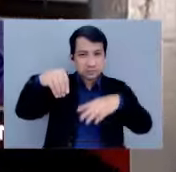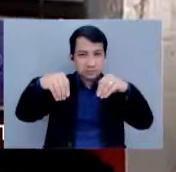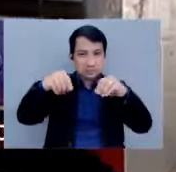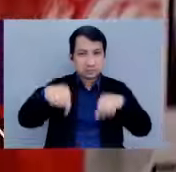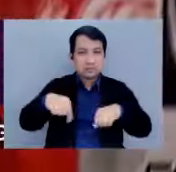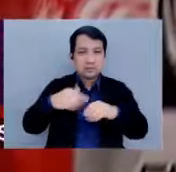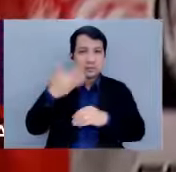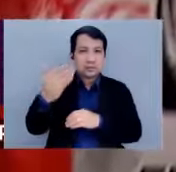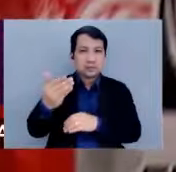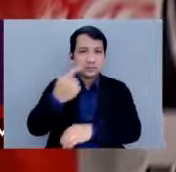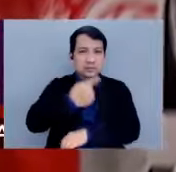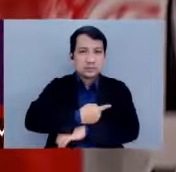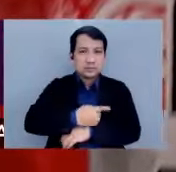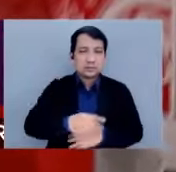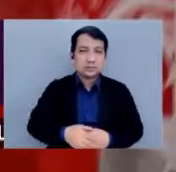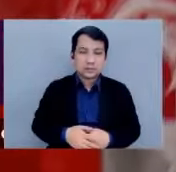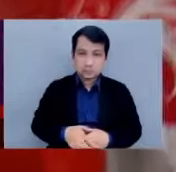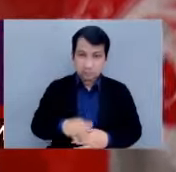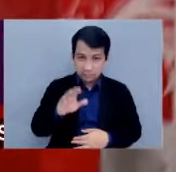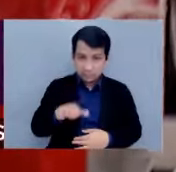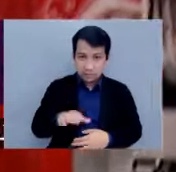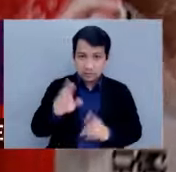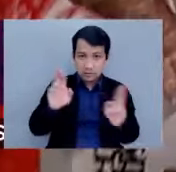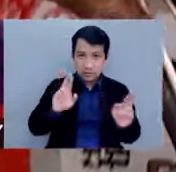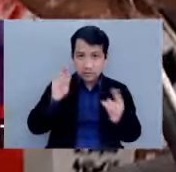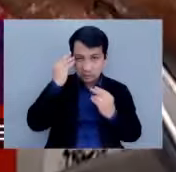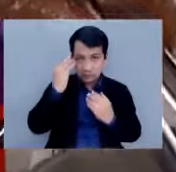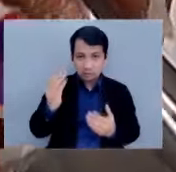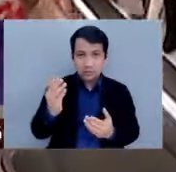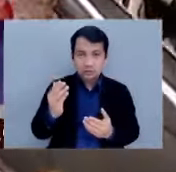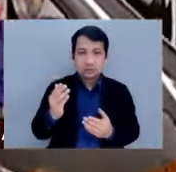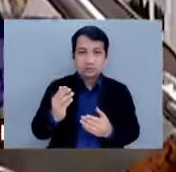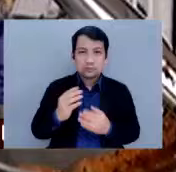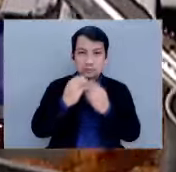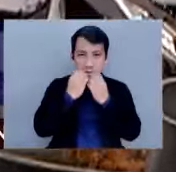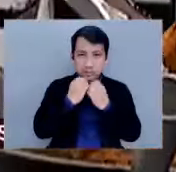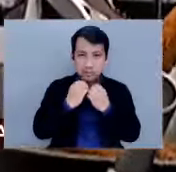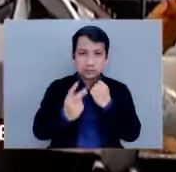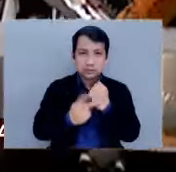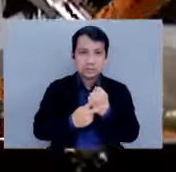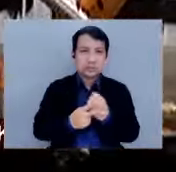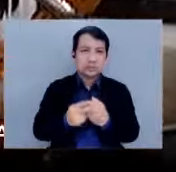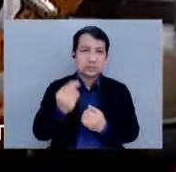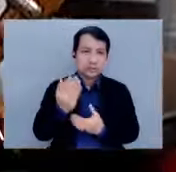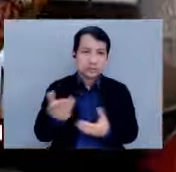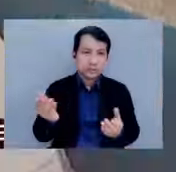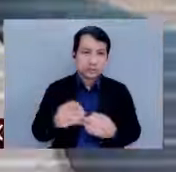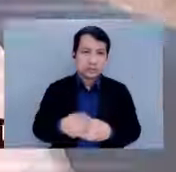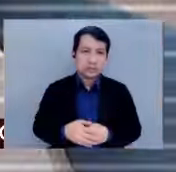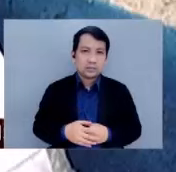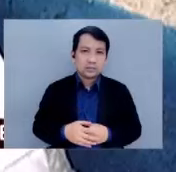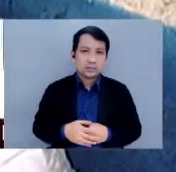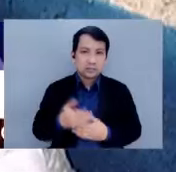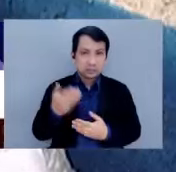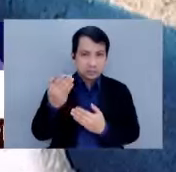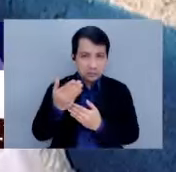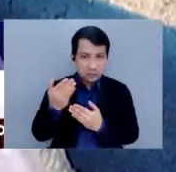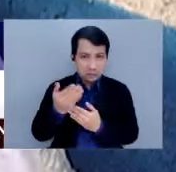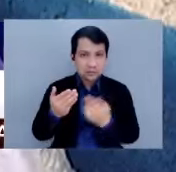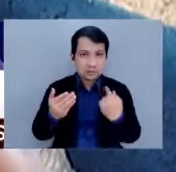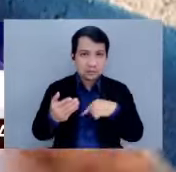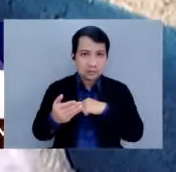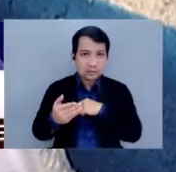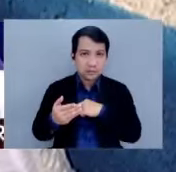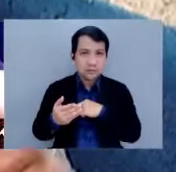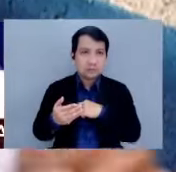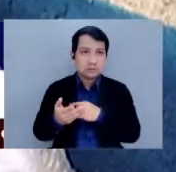na araw. Kaya naman, ngayon pa lang, todo tipid na ang ilan. Nagcha-charge na kami. Lahat